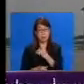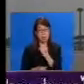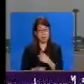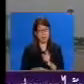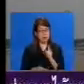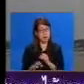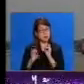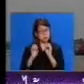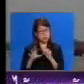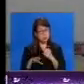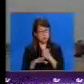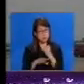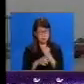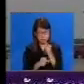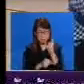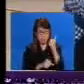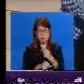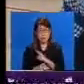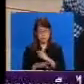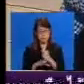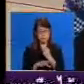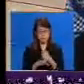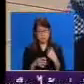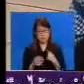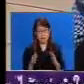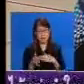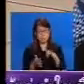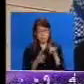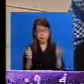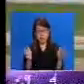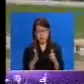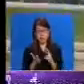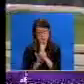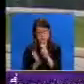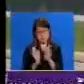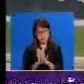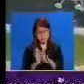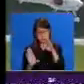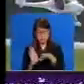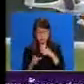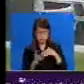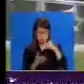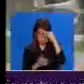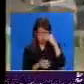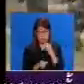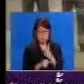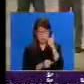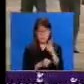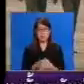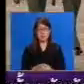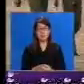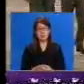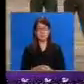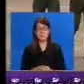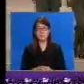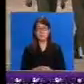ไปที่จะฝึกบินในฐานะนักบินพลเรือนของเครื่องบินลำเล็กโดยพกระเบียบการสมัครเรียนเพื่อเป็นนักบินพลเรือนติดตัวมาด้วย